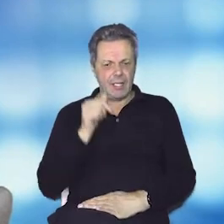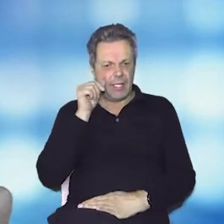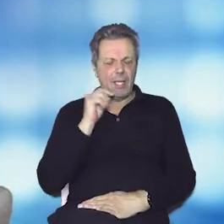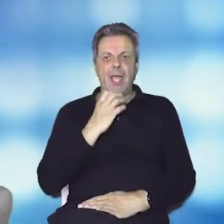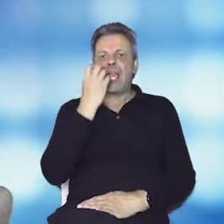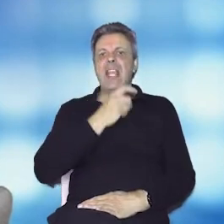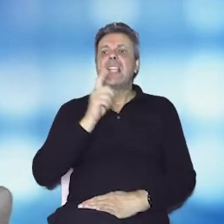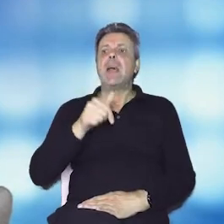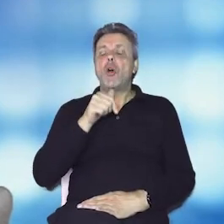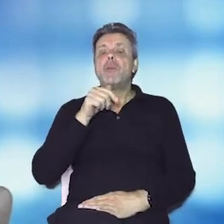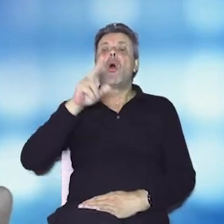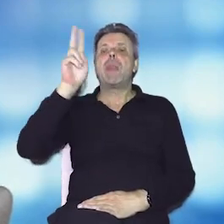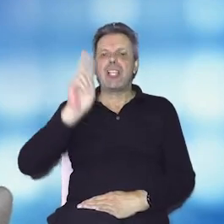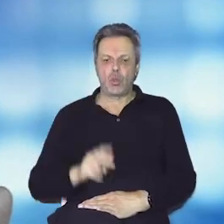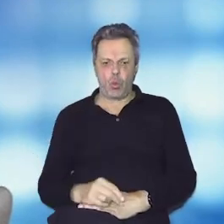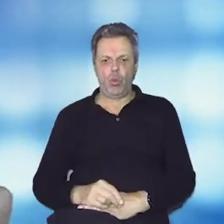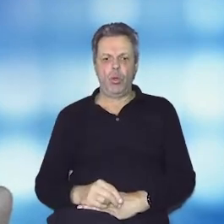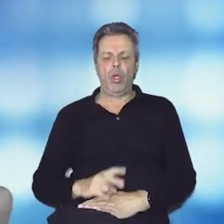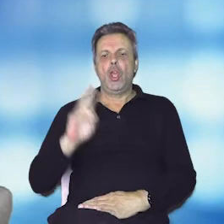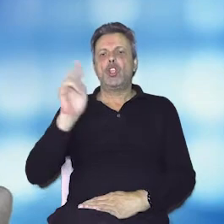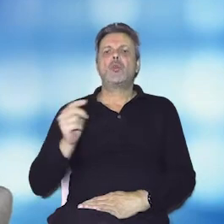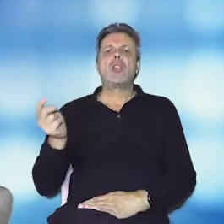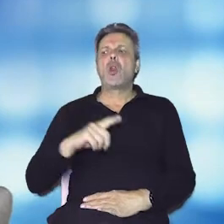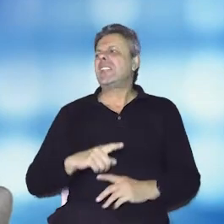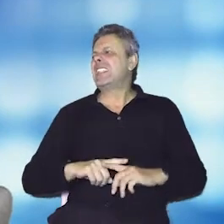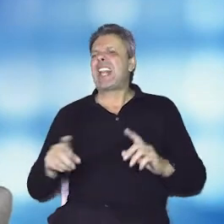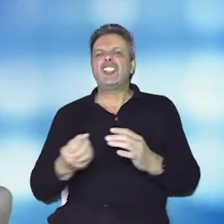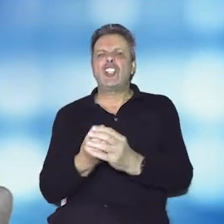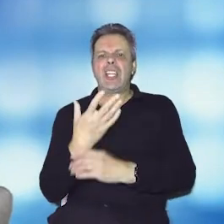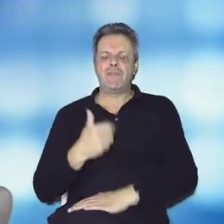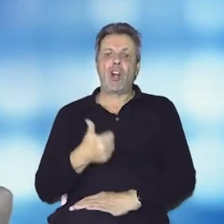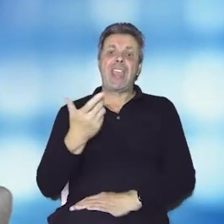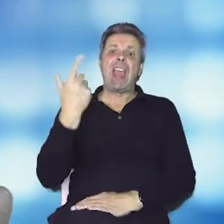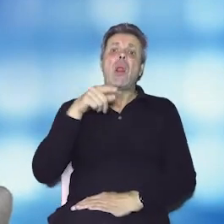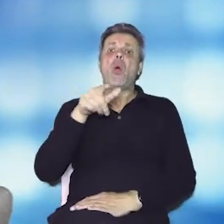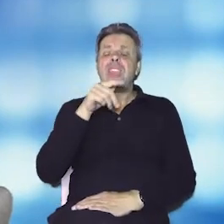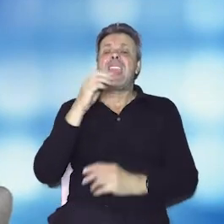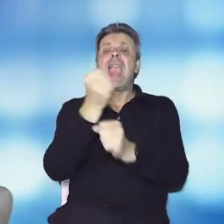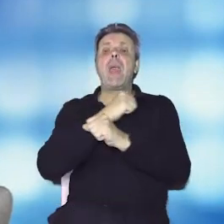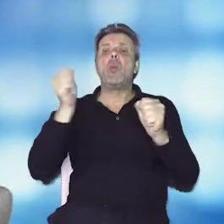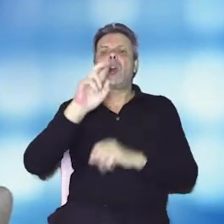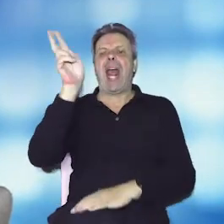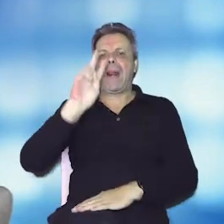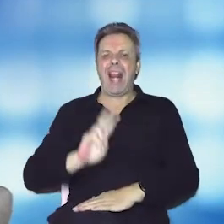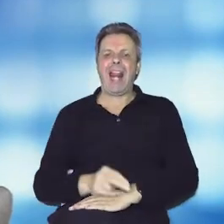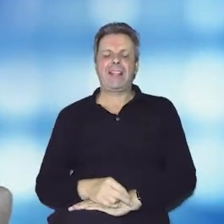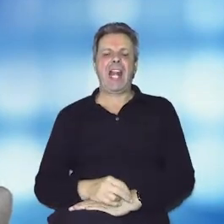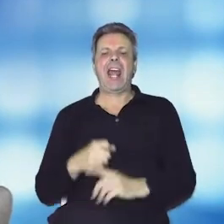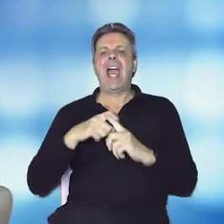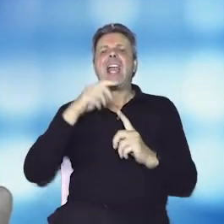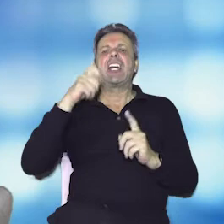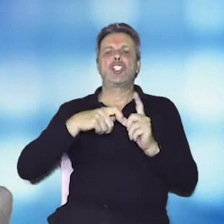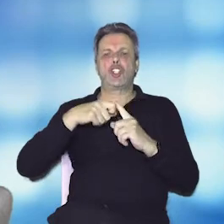Grijat se možemo i na struju. Struja dolazi iz različitih izvora, jedan od njih je i nuklearna elektrana